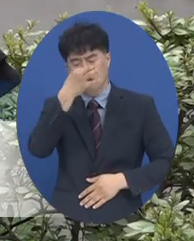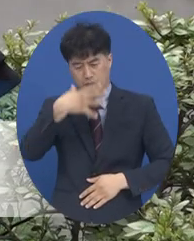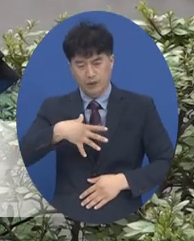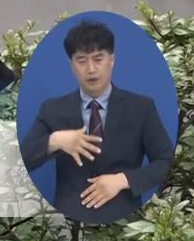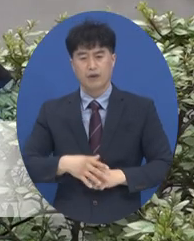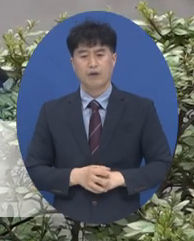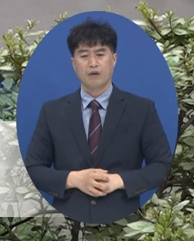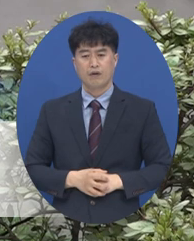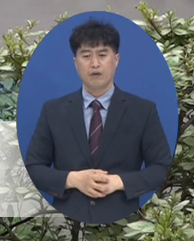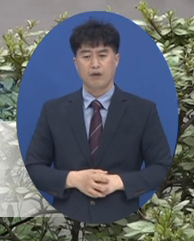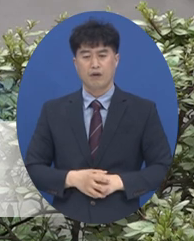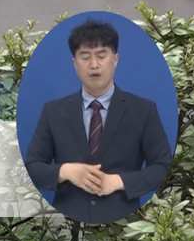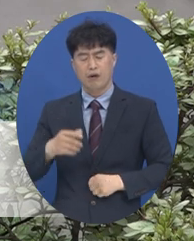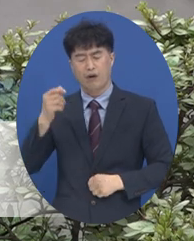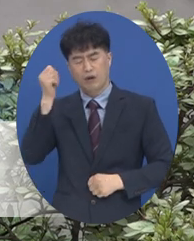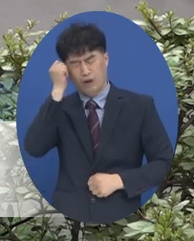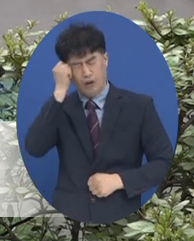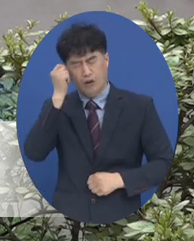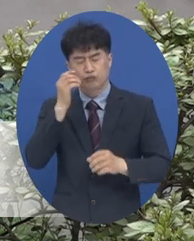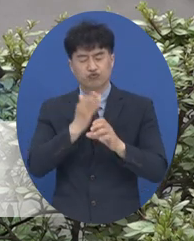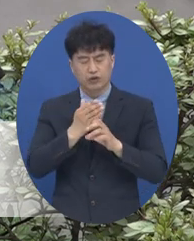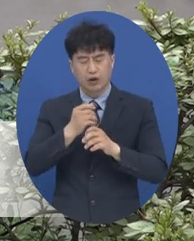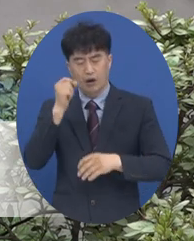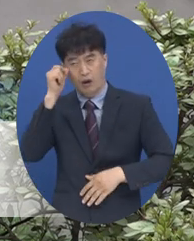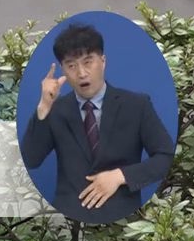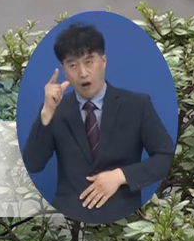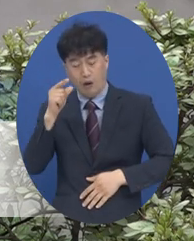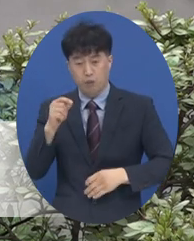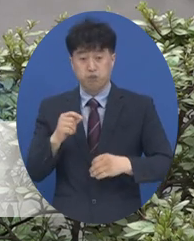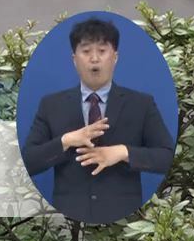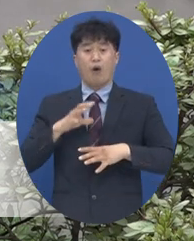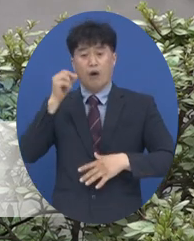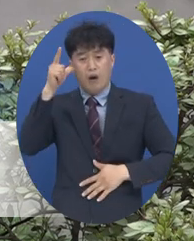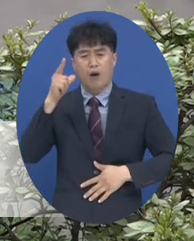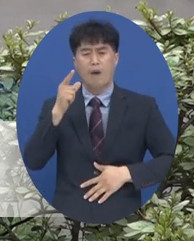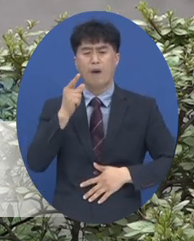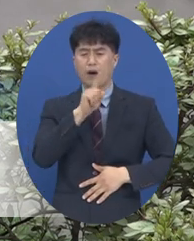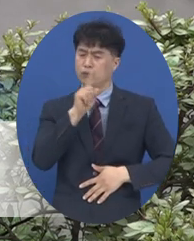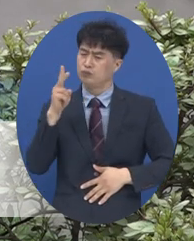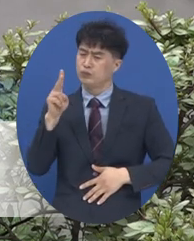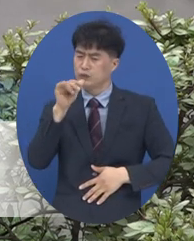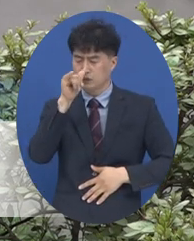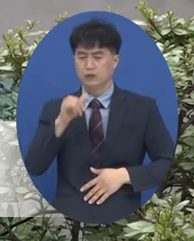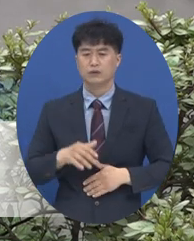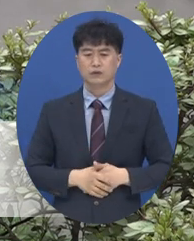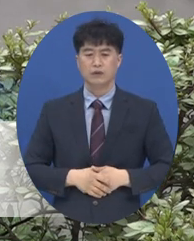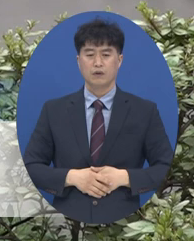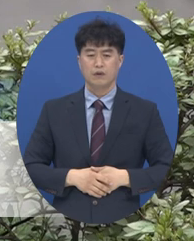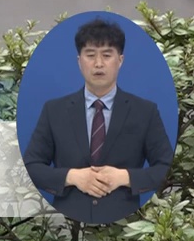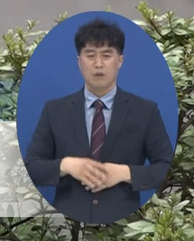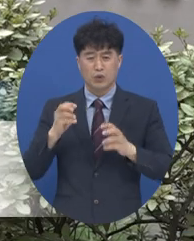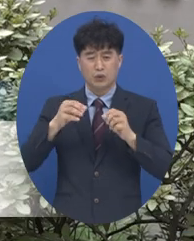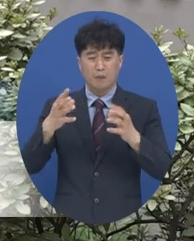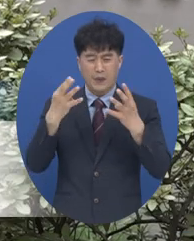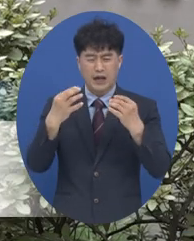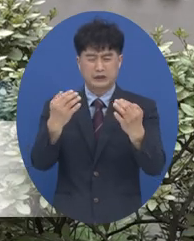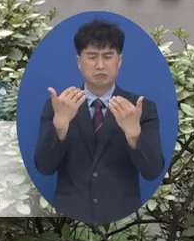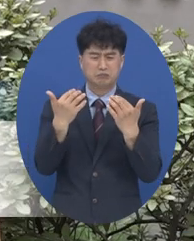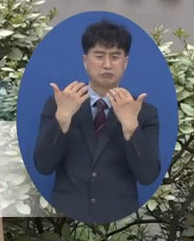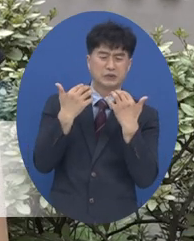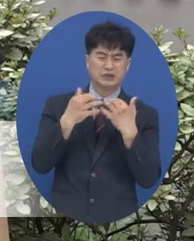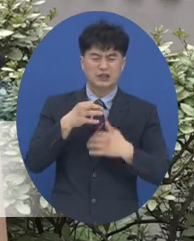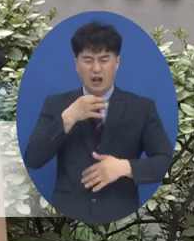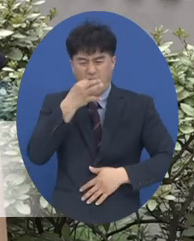제일 힘들었어요. 아, 잠을 제가 중간에 깨거나 너무 놀래서 뭐깬 적은 좀 한두 번은 있었어요. 좀 먼지가